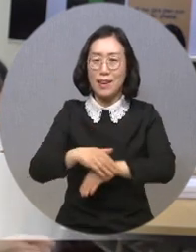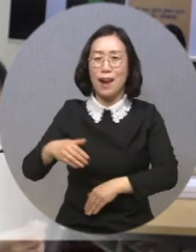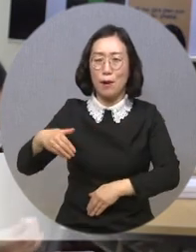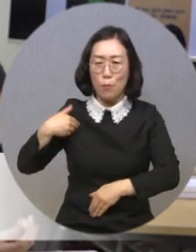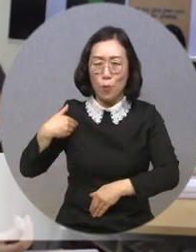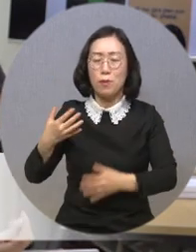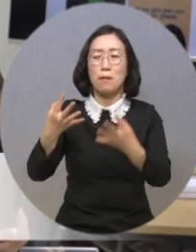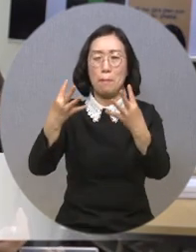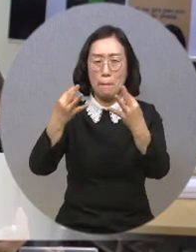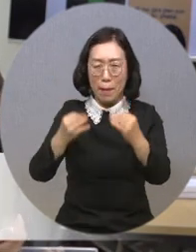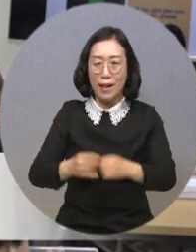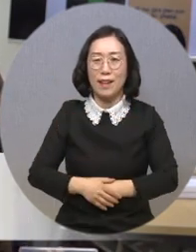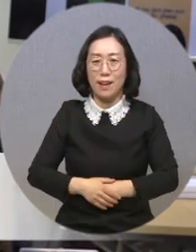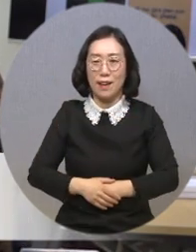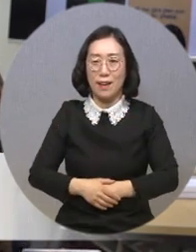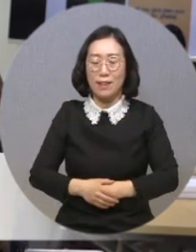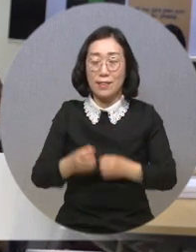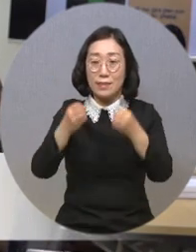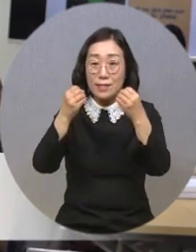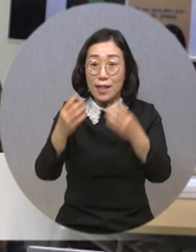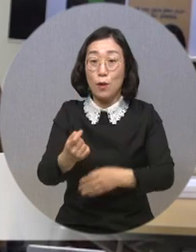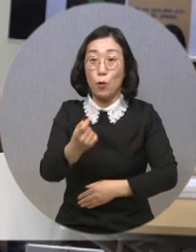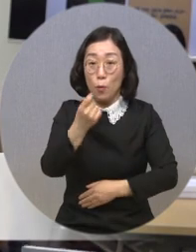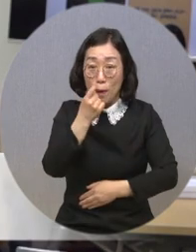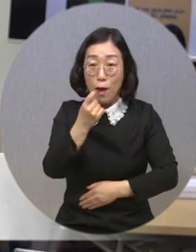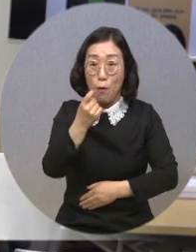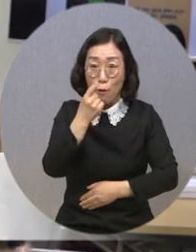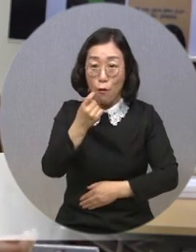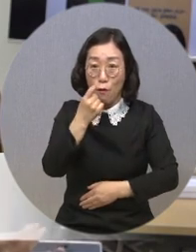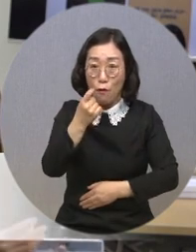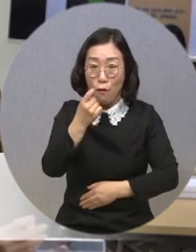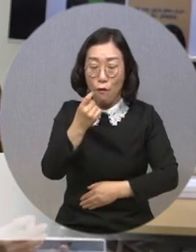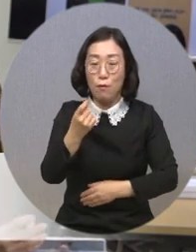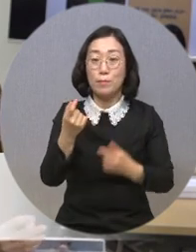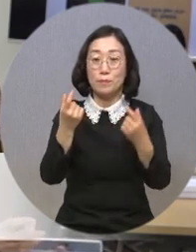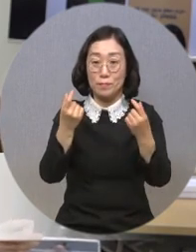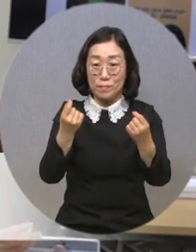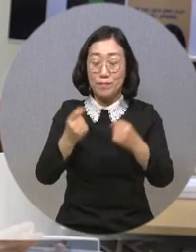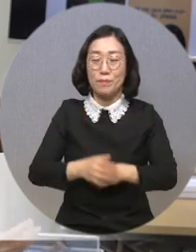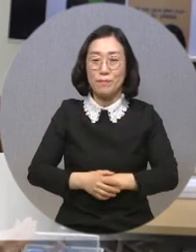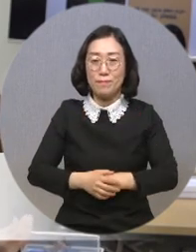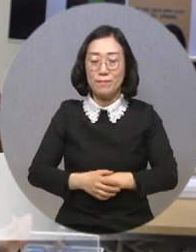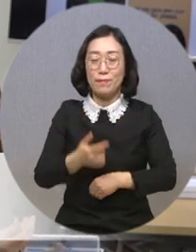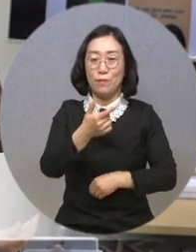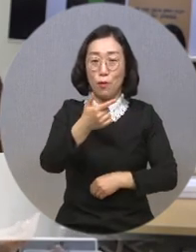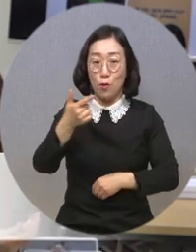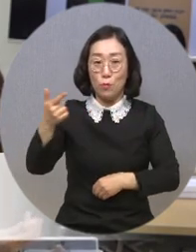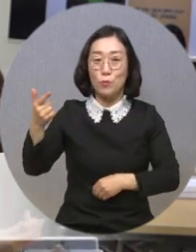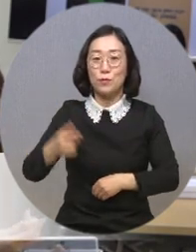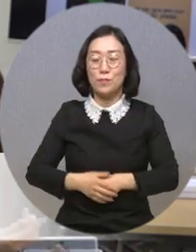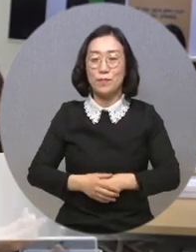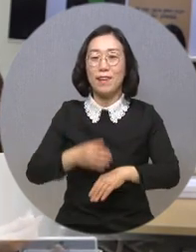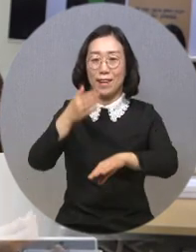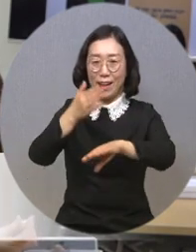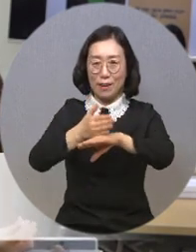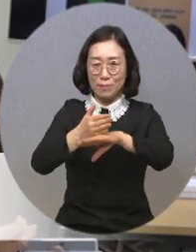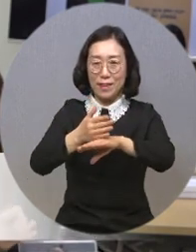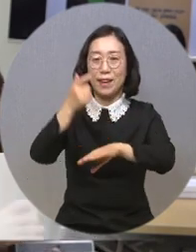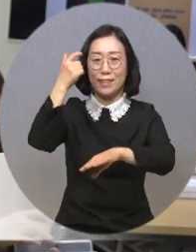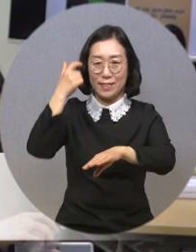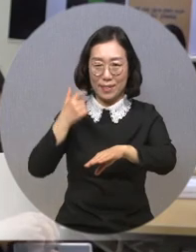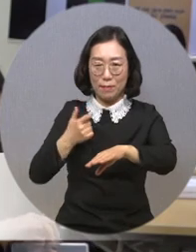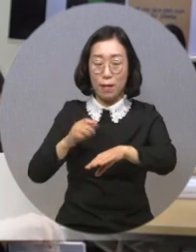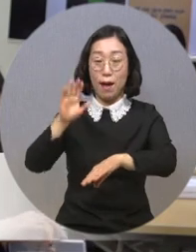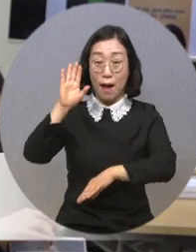부분들이 많았었는데 많은 부분들을 배워간 것에 대해서 너무 고맙게 생각하고